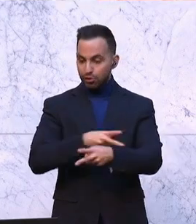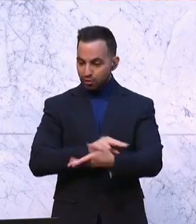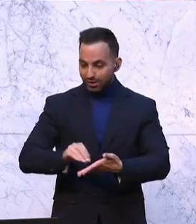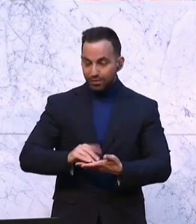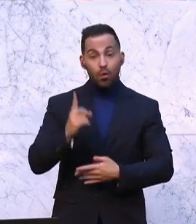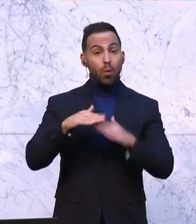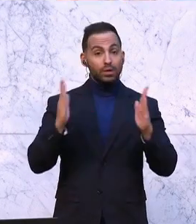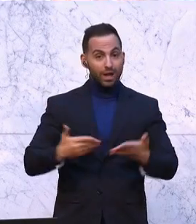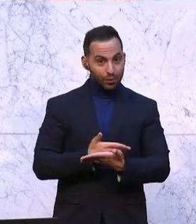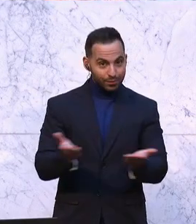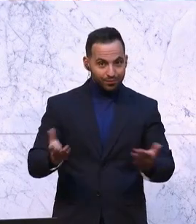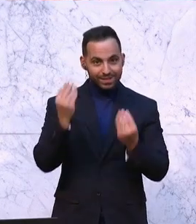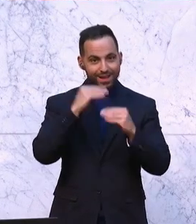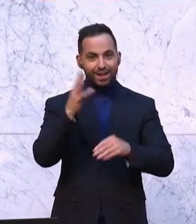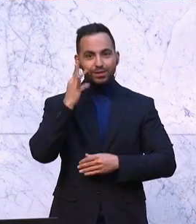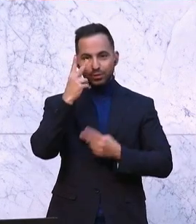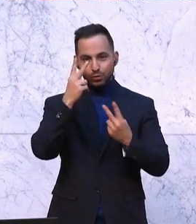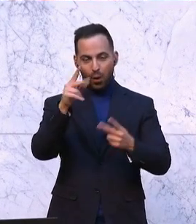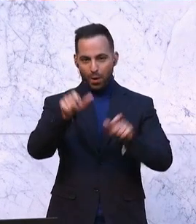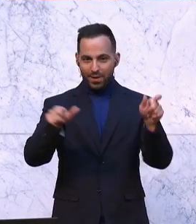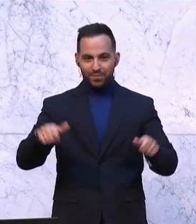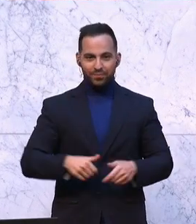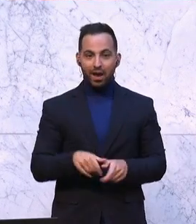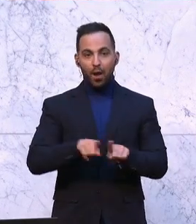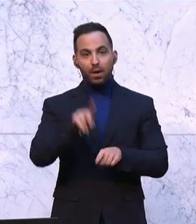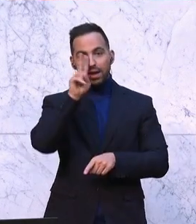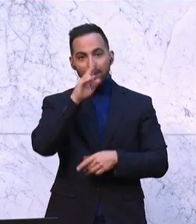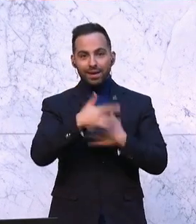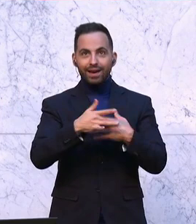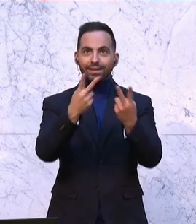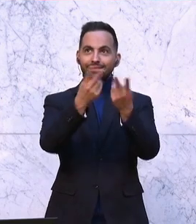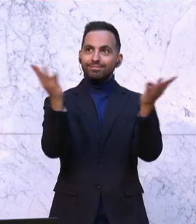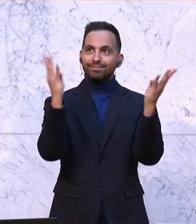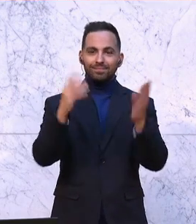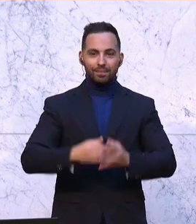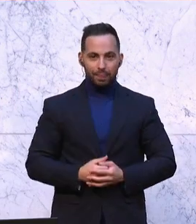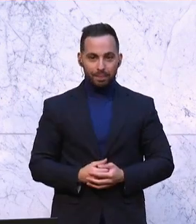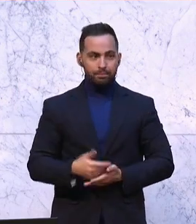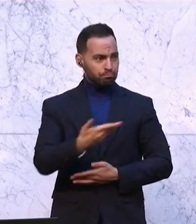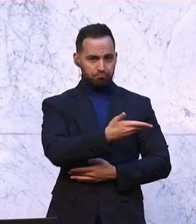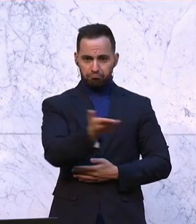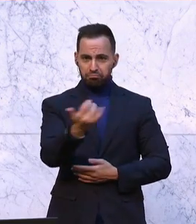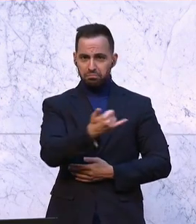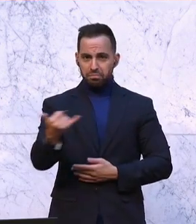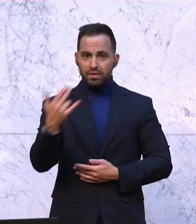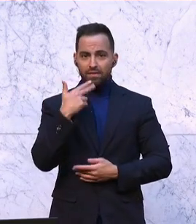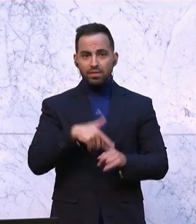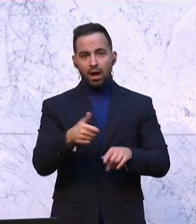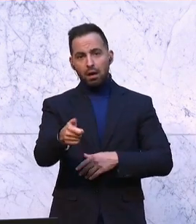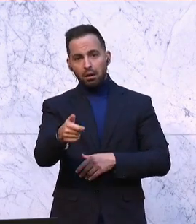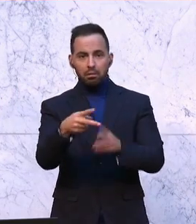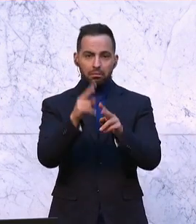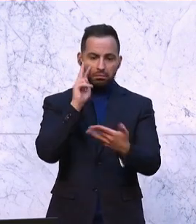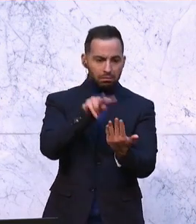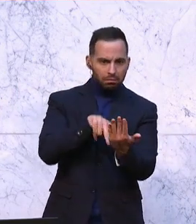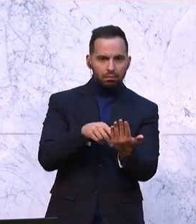Nun Romana Deckenbacher, die wir heute schon einmal gehört haben. Und liebe Gäste hier im Haus. Jeder von uns, der Nachrichten liest oder hört,